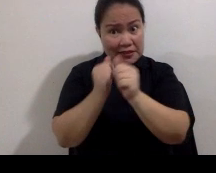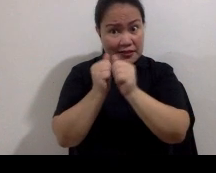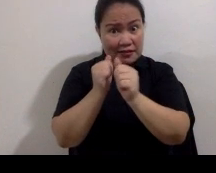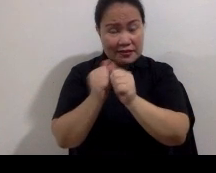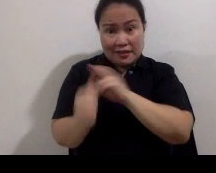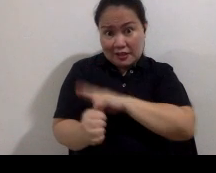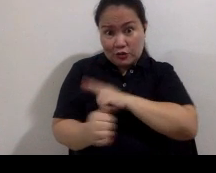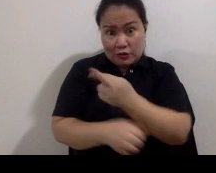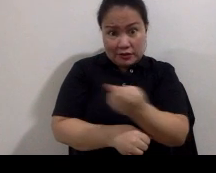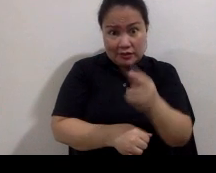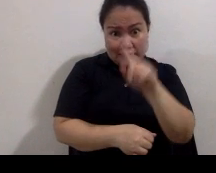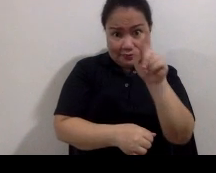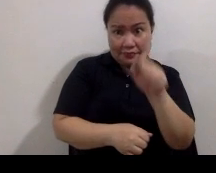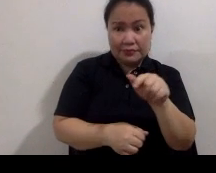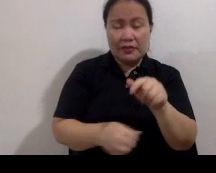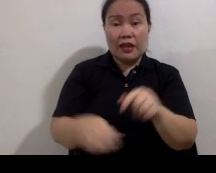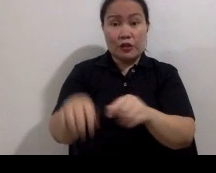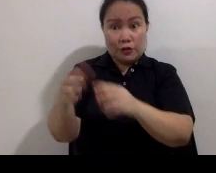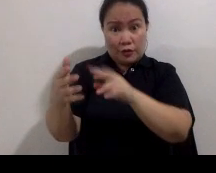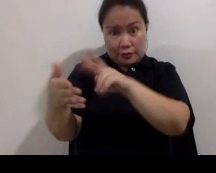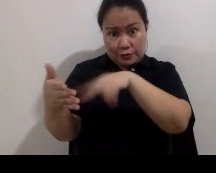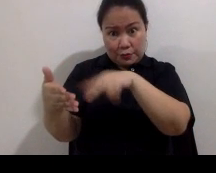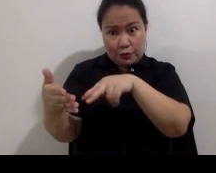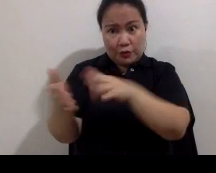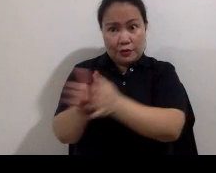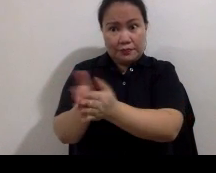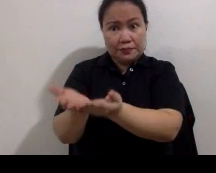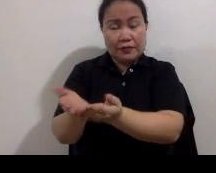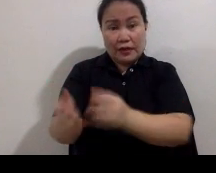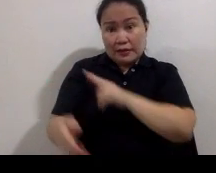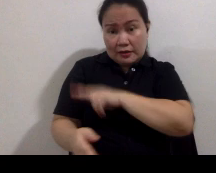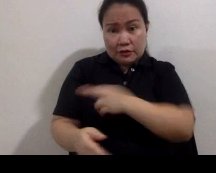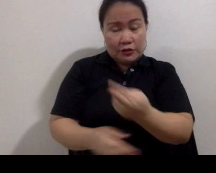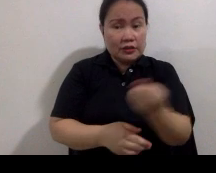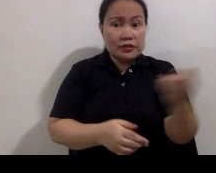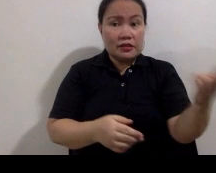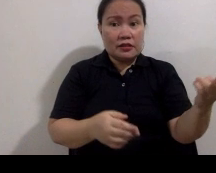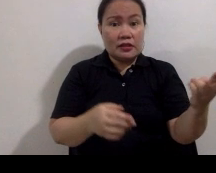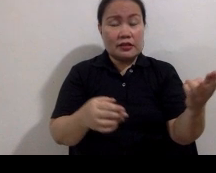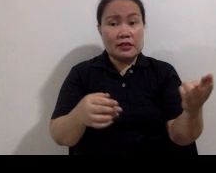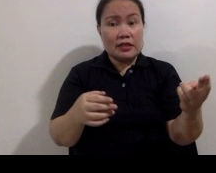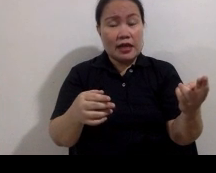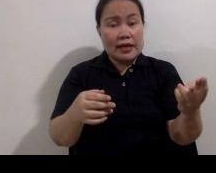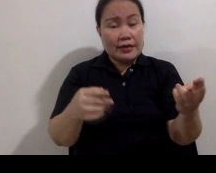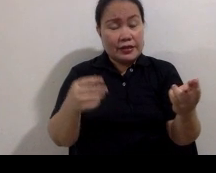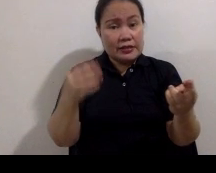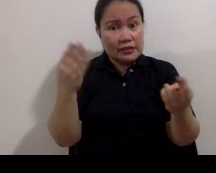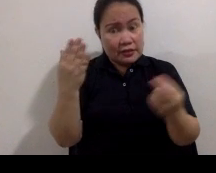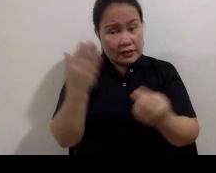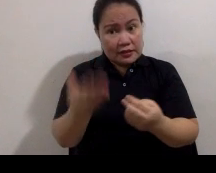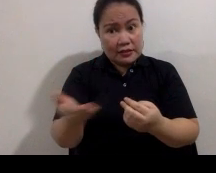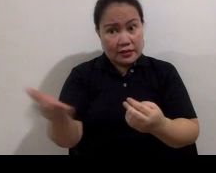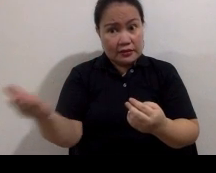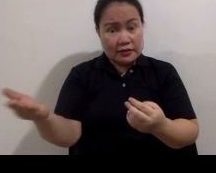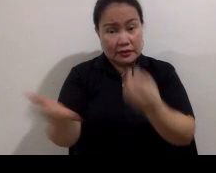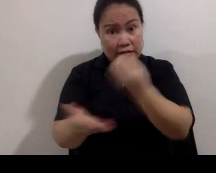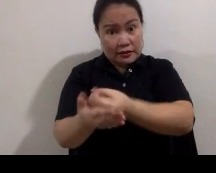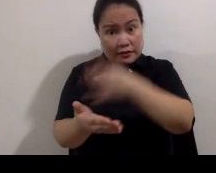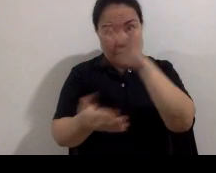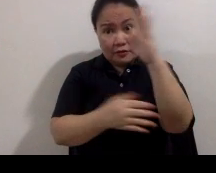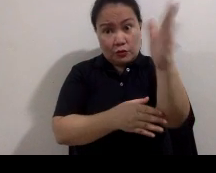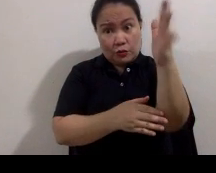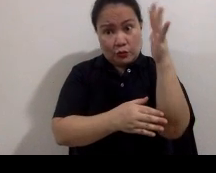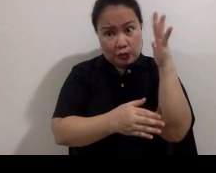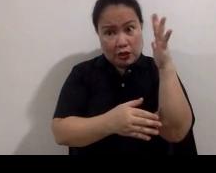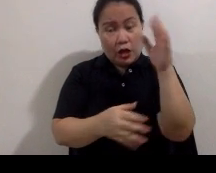ito? Ayon sa aklat, ang yamang likas ay tumutukoy o ito ay binubuo ng mga